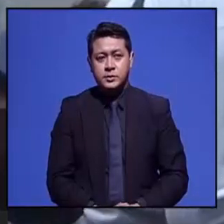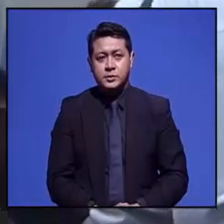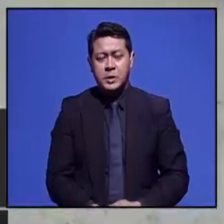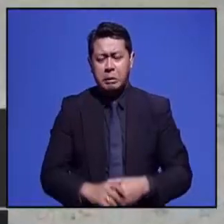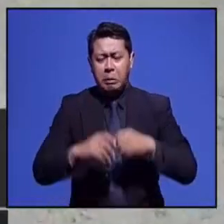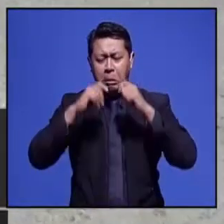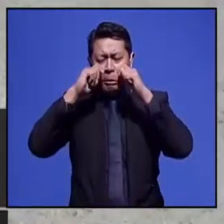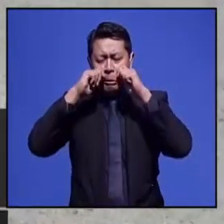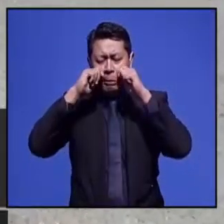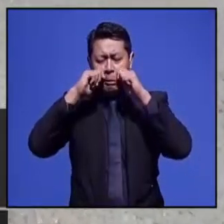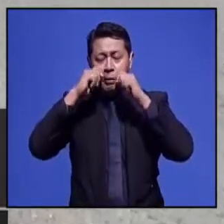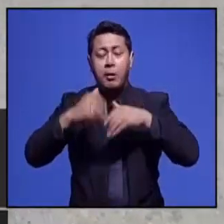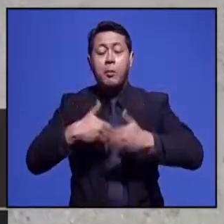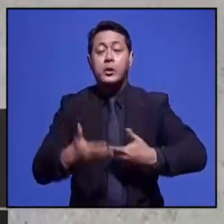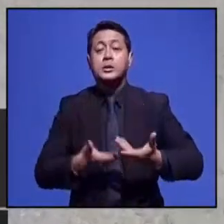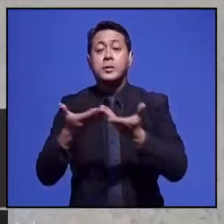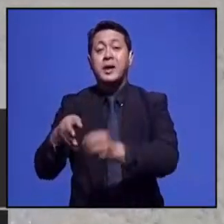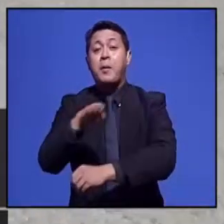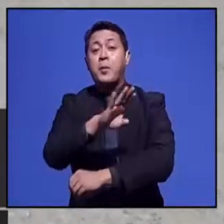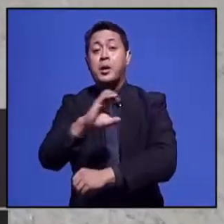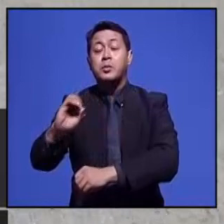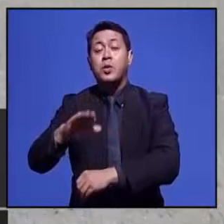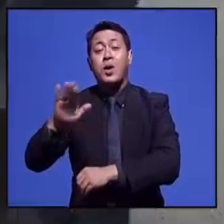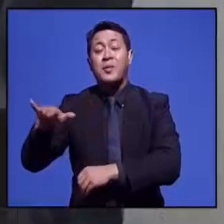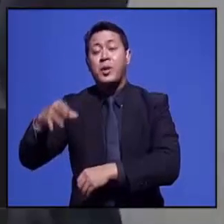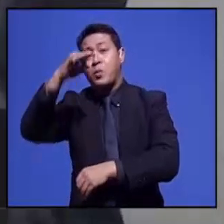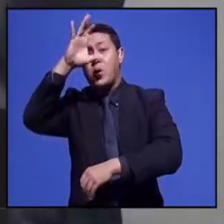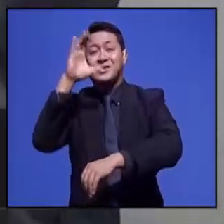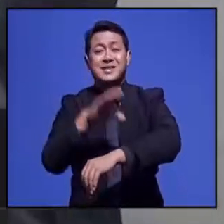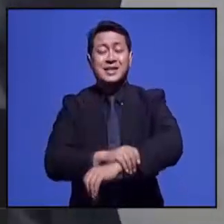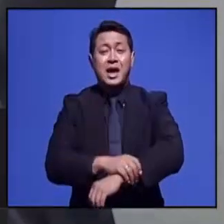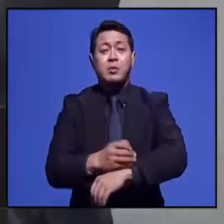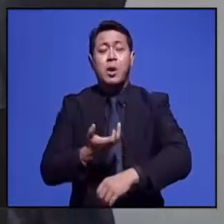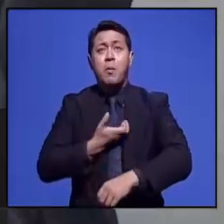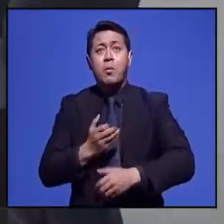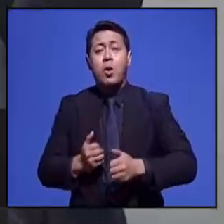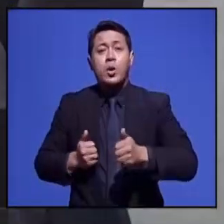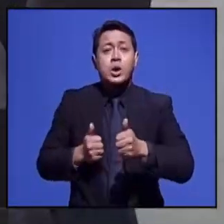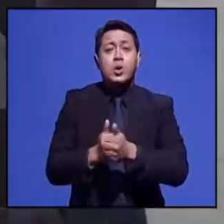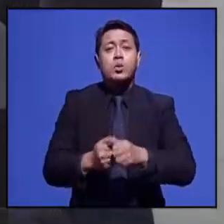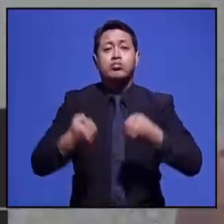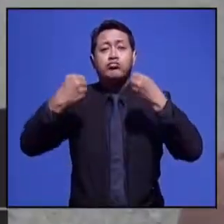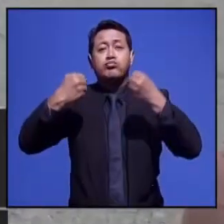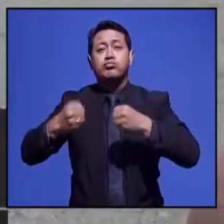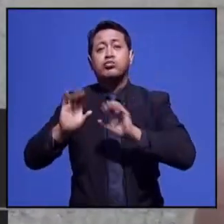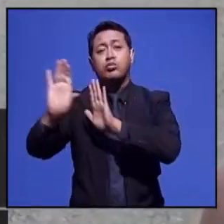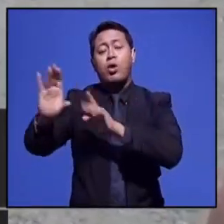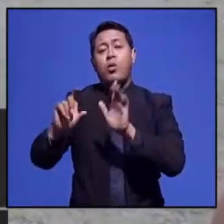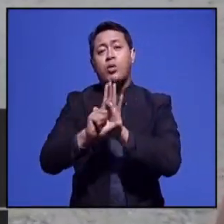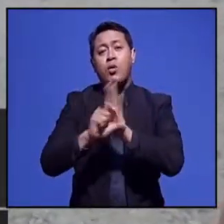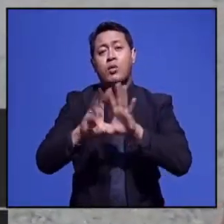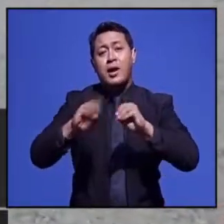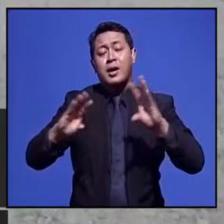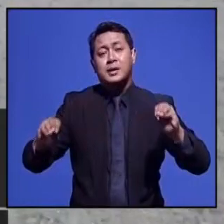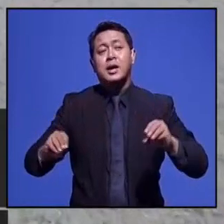Isak tangis mewarnai proses penyerahan 40 remaja yang ditangkap polisi saat akan ikut unjuk rasa menolak Omnibus Law Undang-Undang Cipta